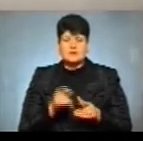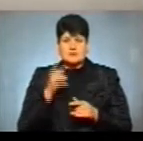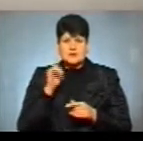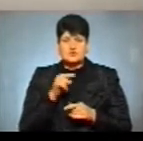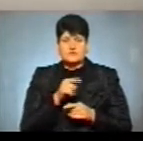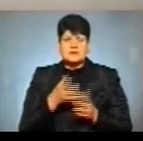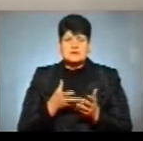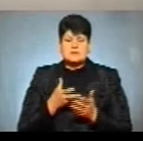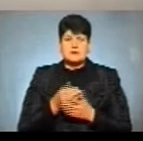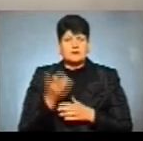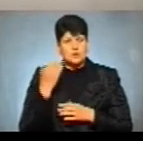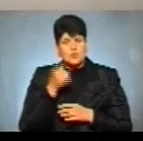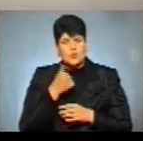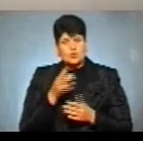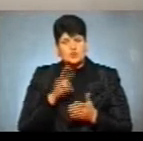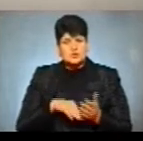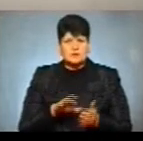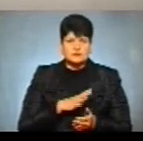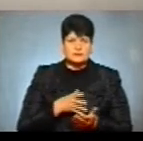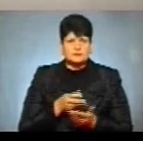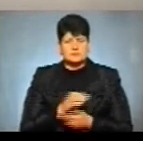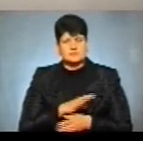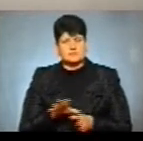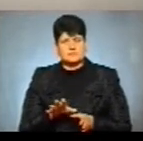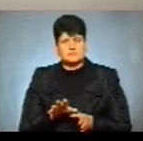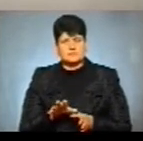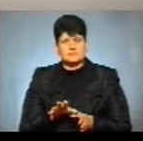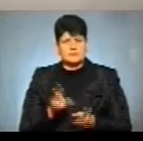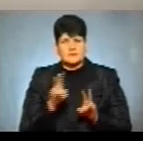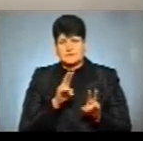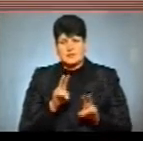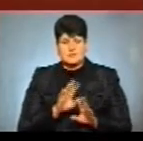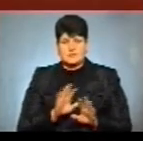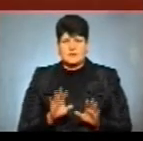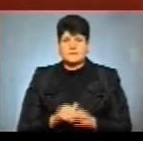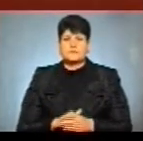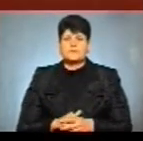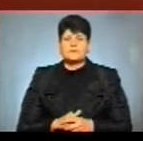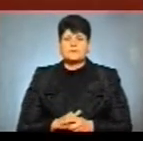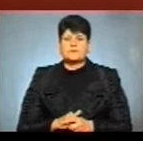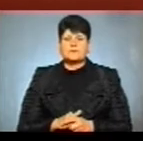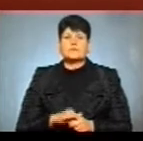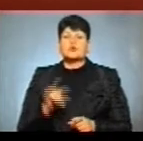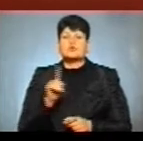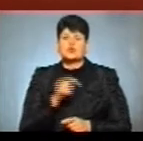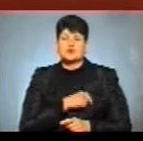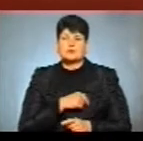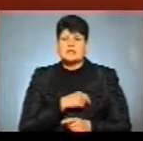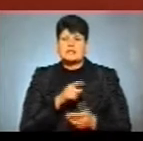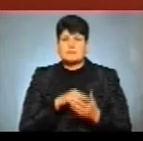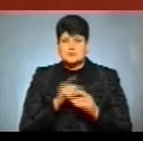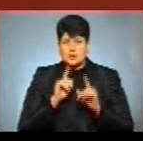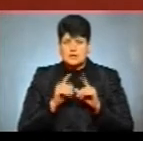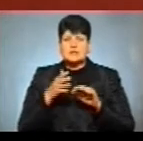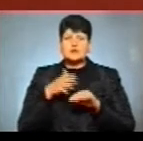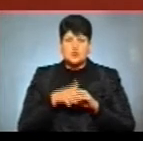чи він заплатив минулого року штраф, чи немає такої інформації? Не відстежувала. Ну, щодо депутатів міської ради,